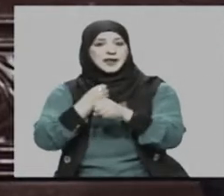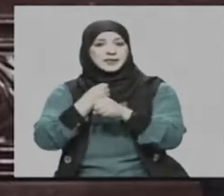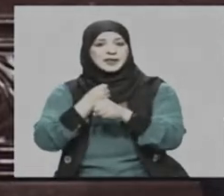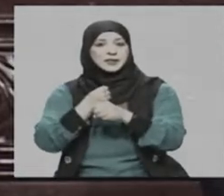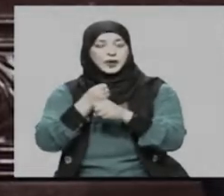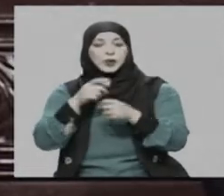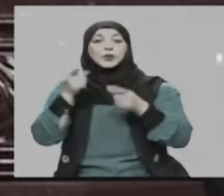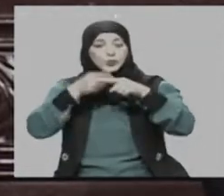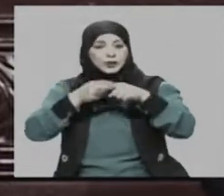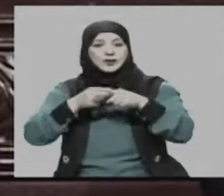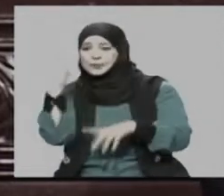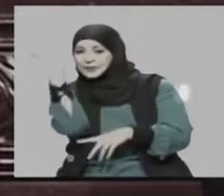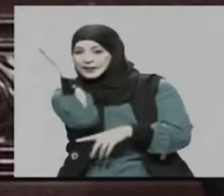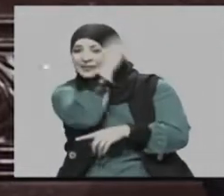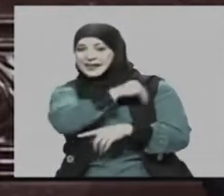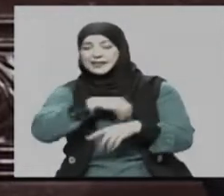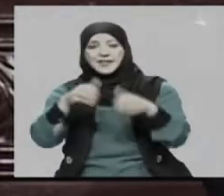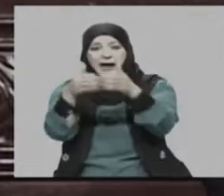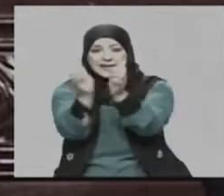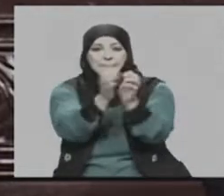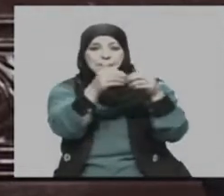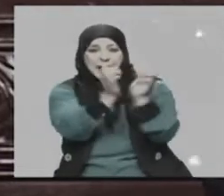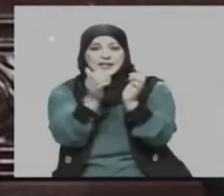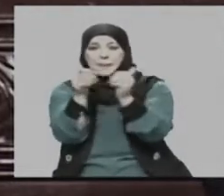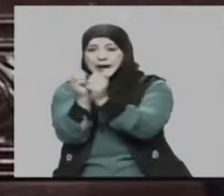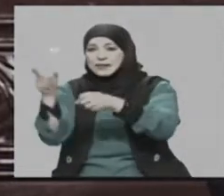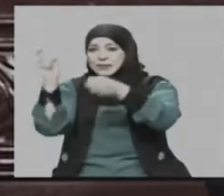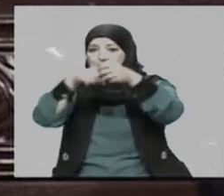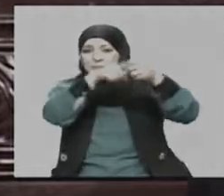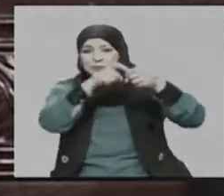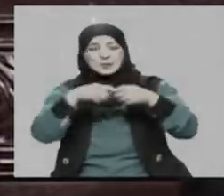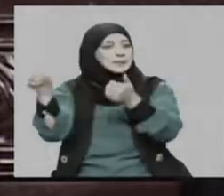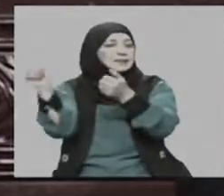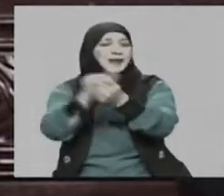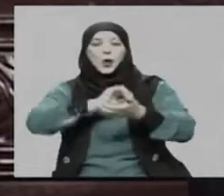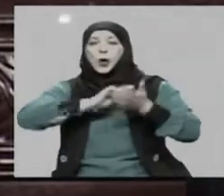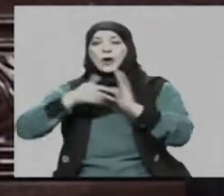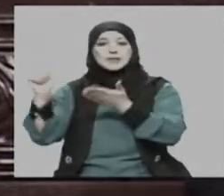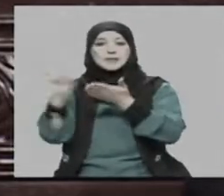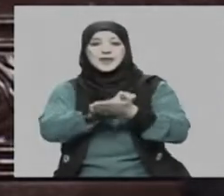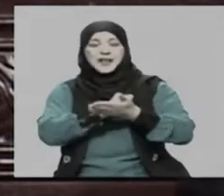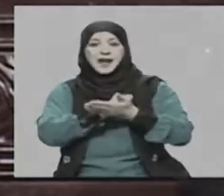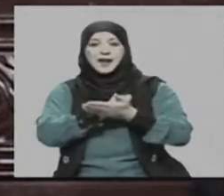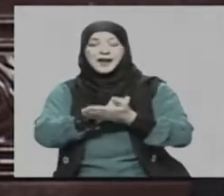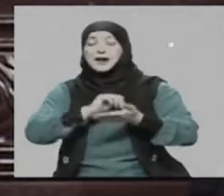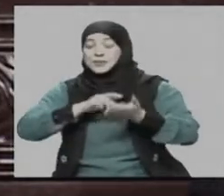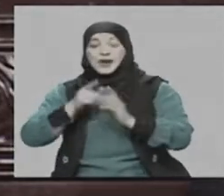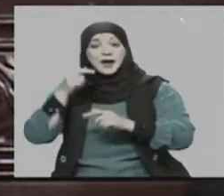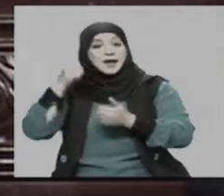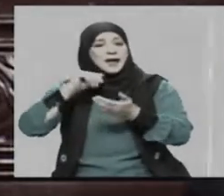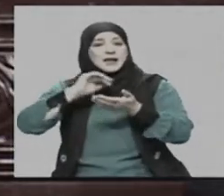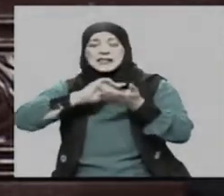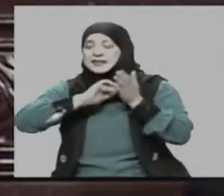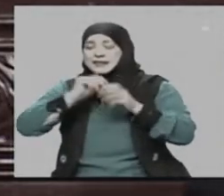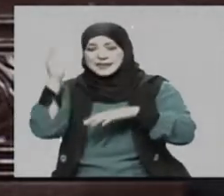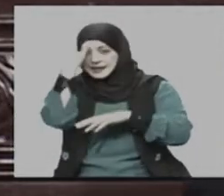ونسيت انتماءاتها أحزاب المكونة الحكومة، ونسيت اللي قدامها واللي